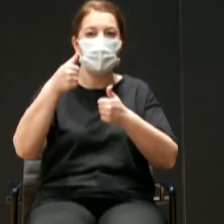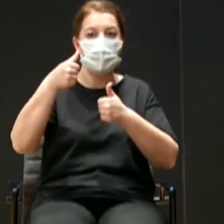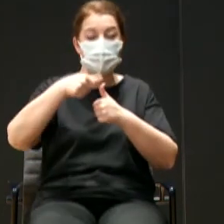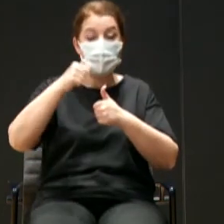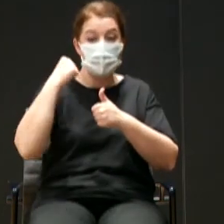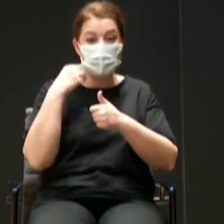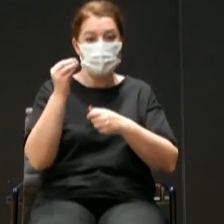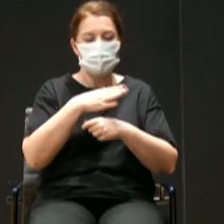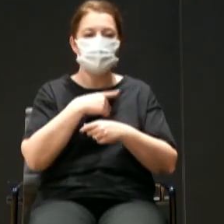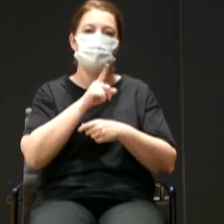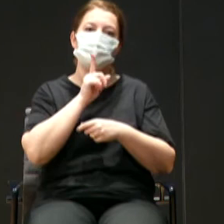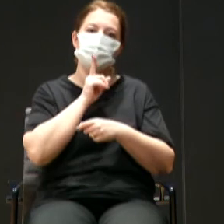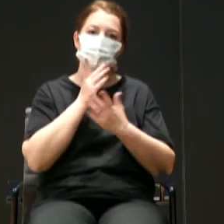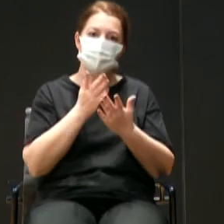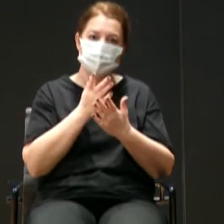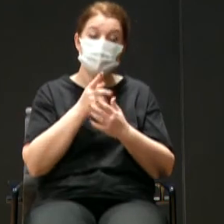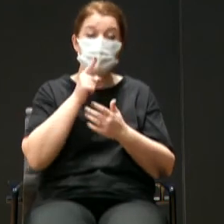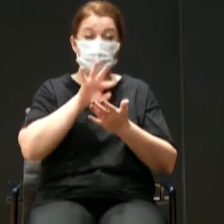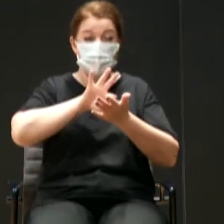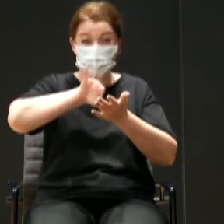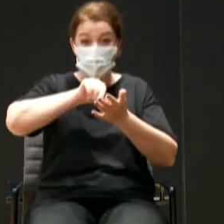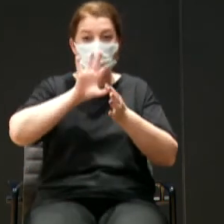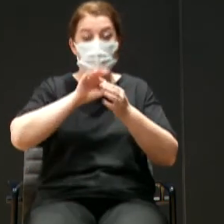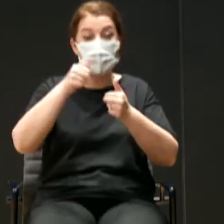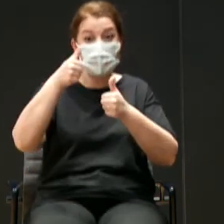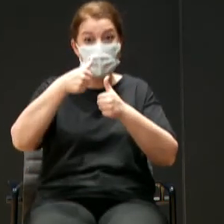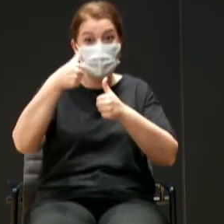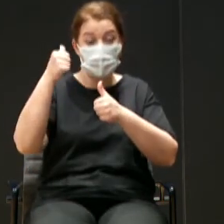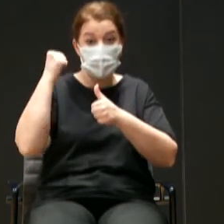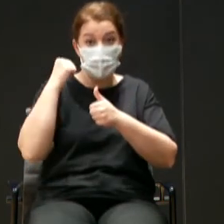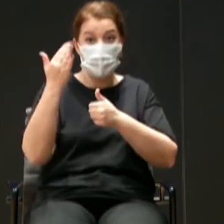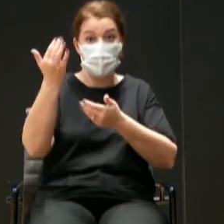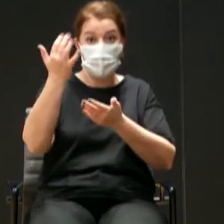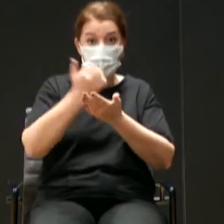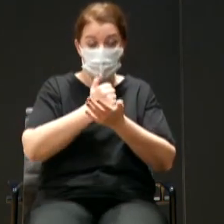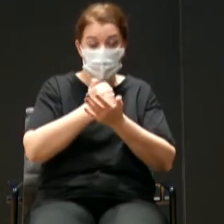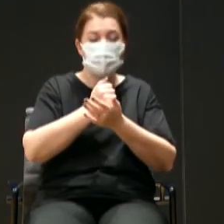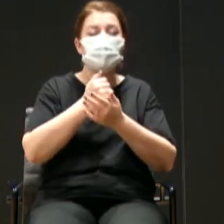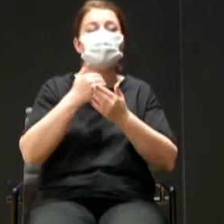kapatacağız. Bunlar alınana geri gelene kadar biz konuşacağız. Başka şansımız yok.